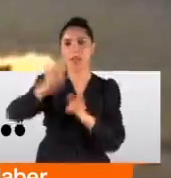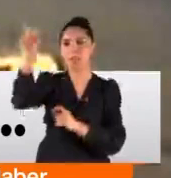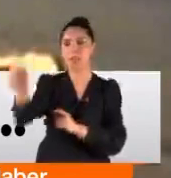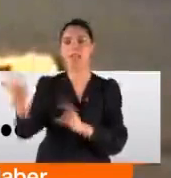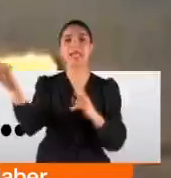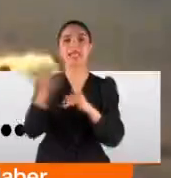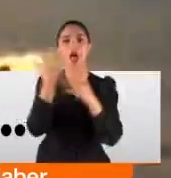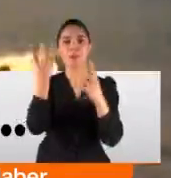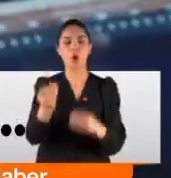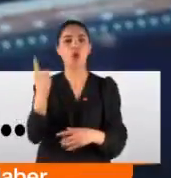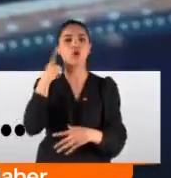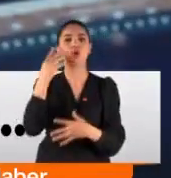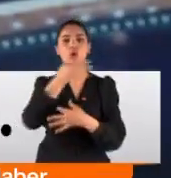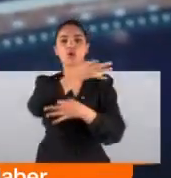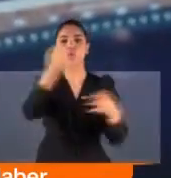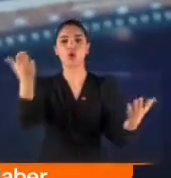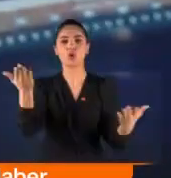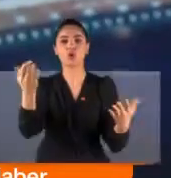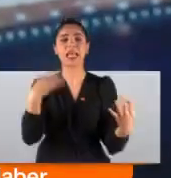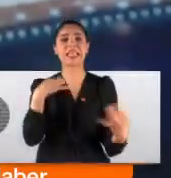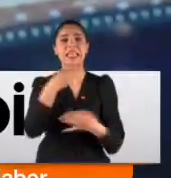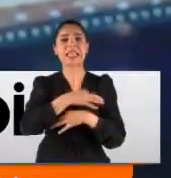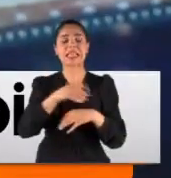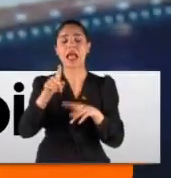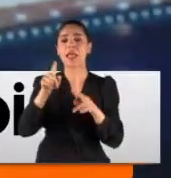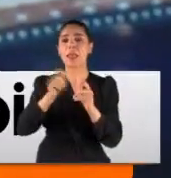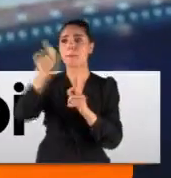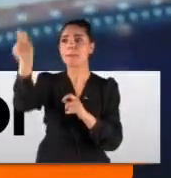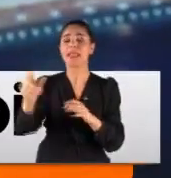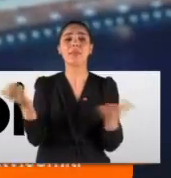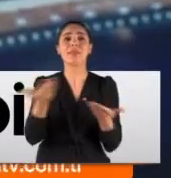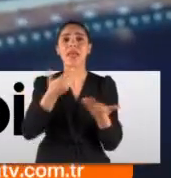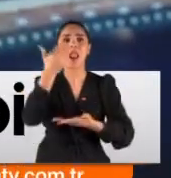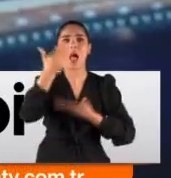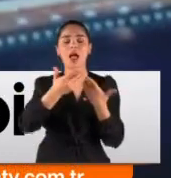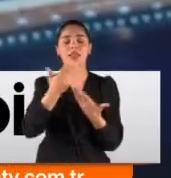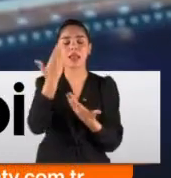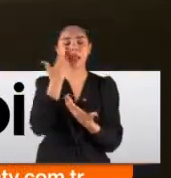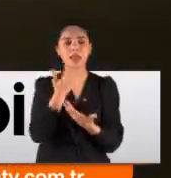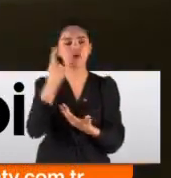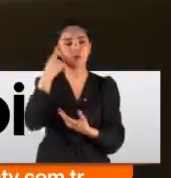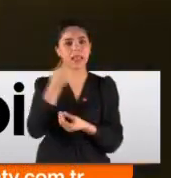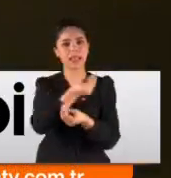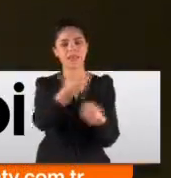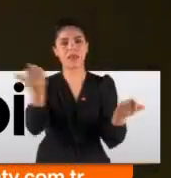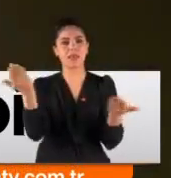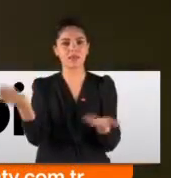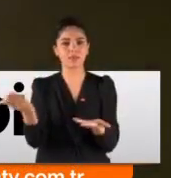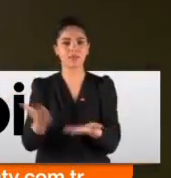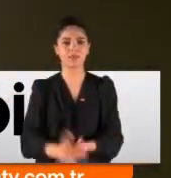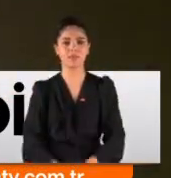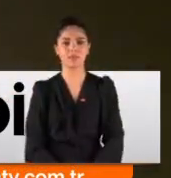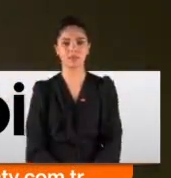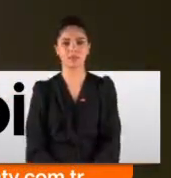tüm Türkiye'ye duyurdu. Sayın Yıldırım, neler yaşanıyor lütfen bizi ve izleyicilerimizi bilgilendirin efendim. Asker içerisinde